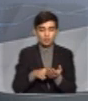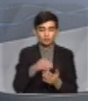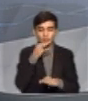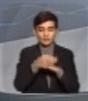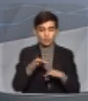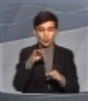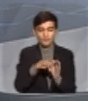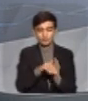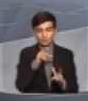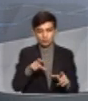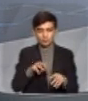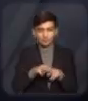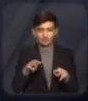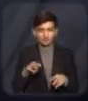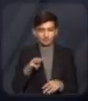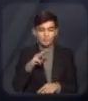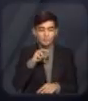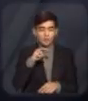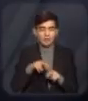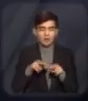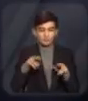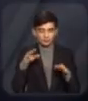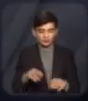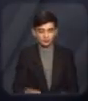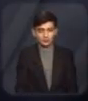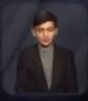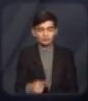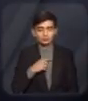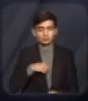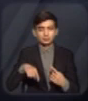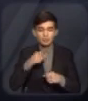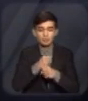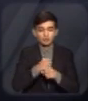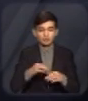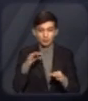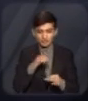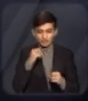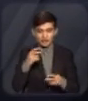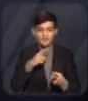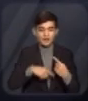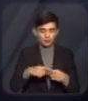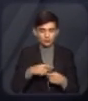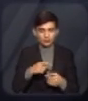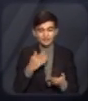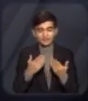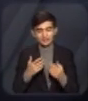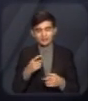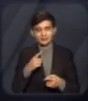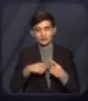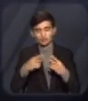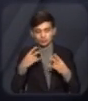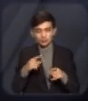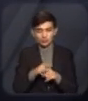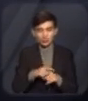мажилиса парламента мы работаем над тем чтобы вернуть или не вернуть в